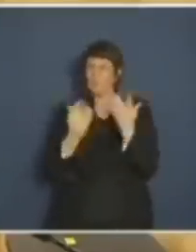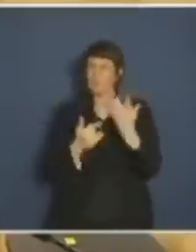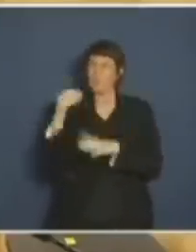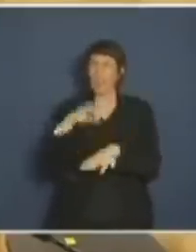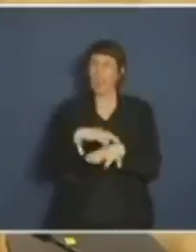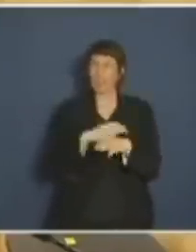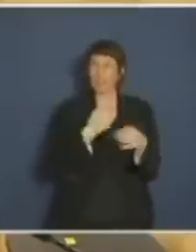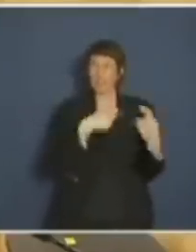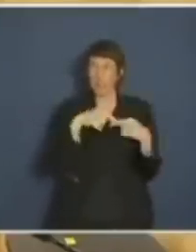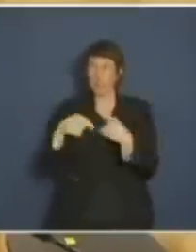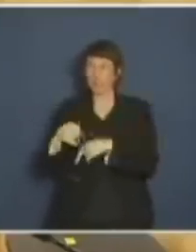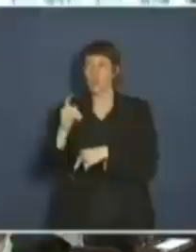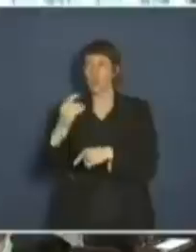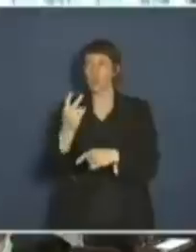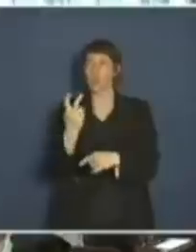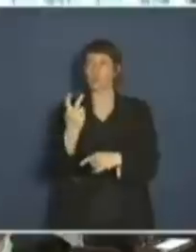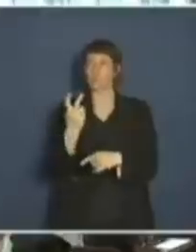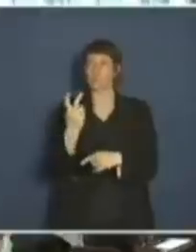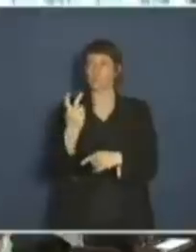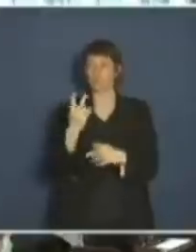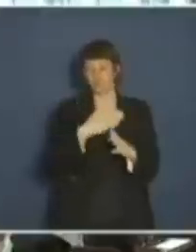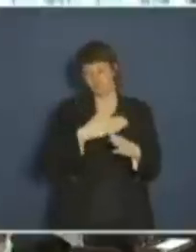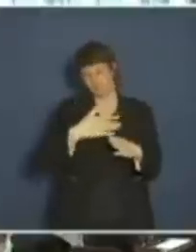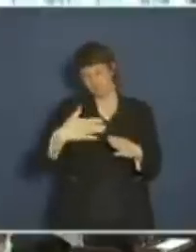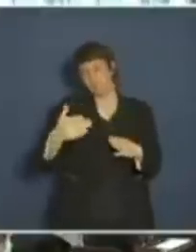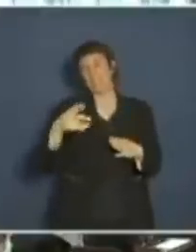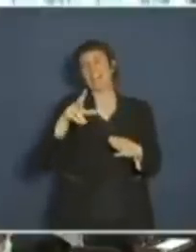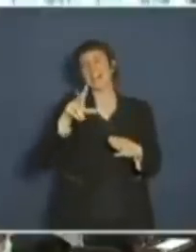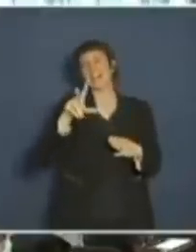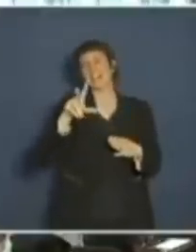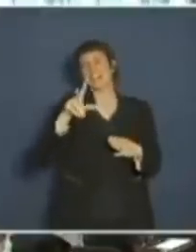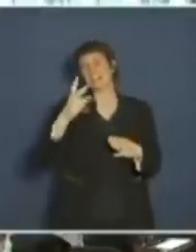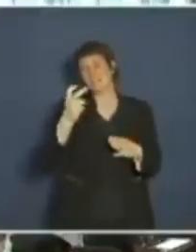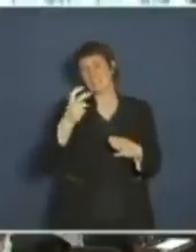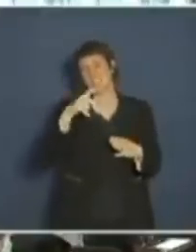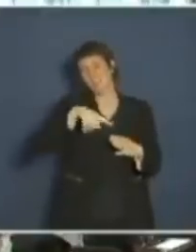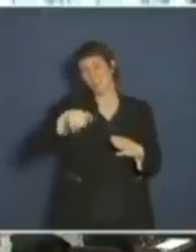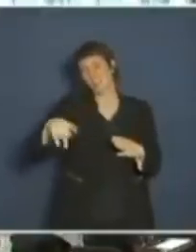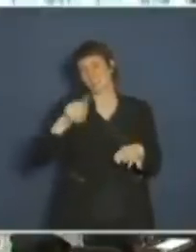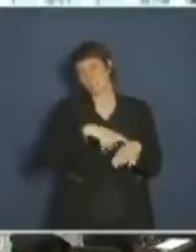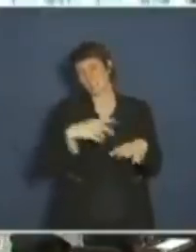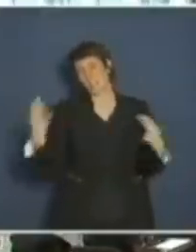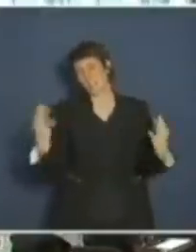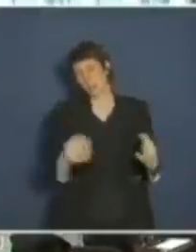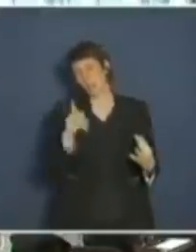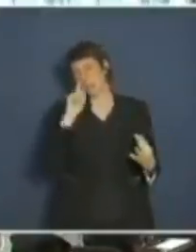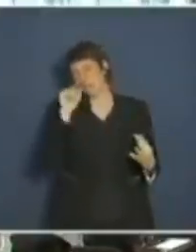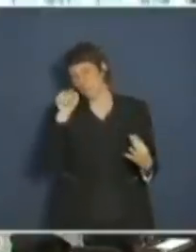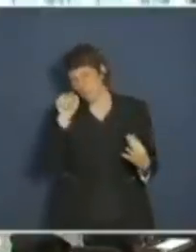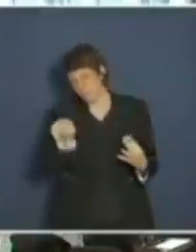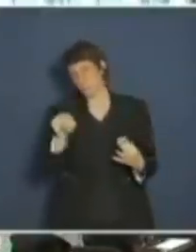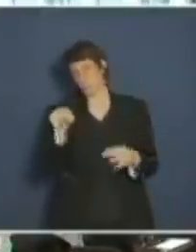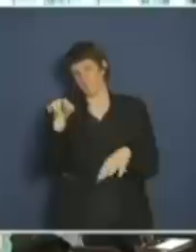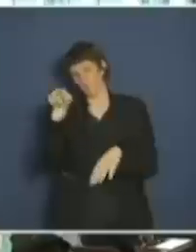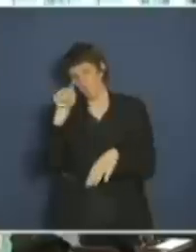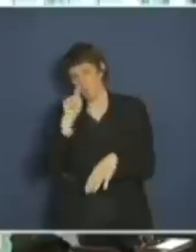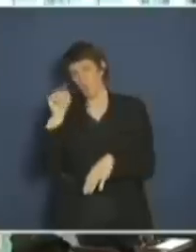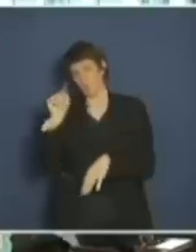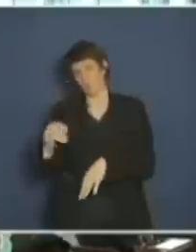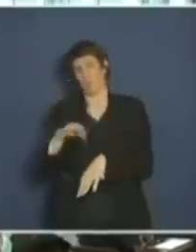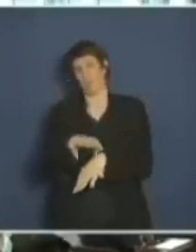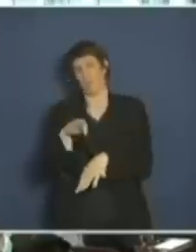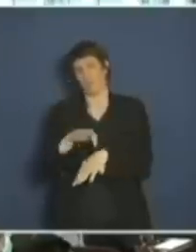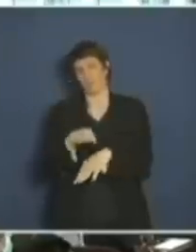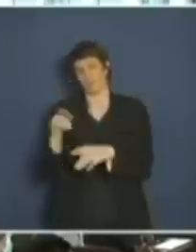mitnimmt, würde es ungefähr 20 Monate dauern, wenn man nur über die Arztpraxen impfen würde. Also vorhin haben Sie gesagt, naja, die Kommentare